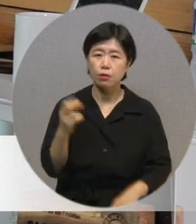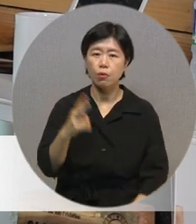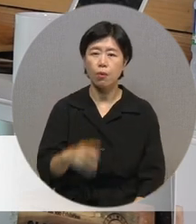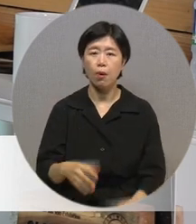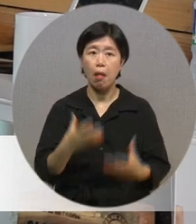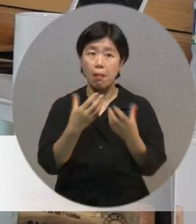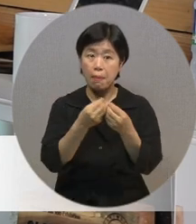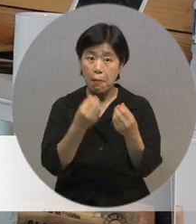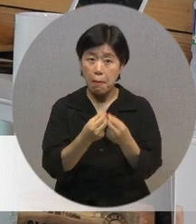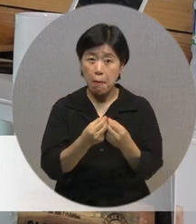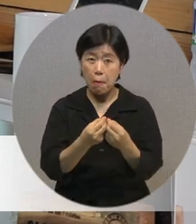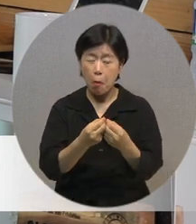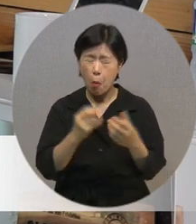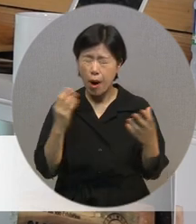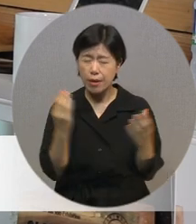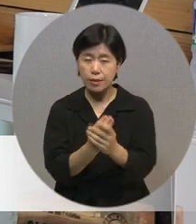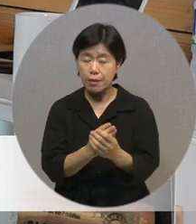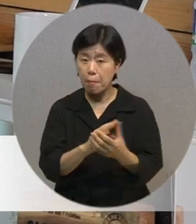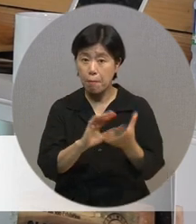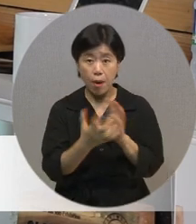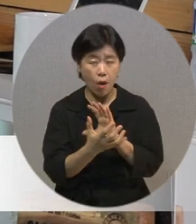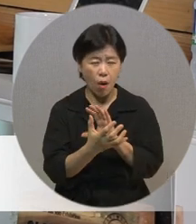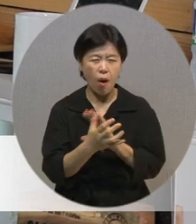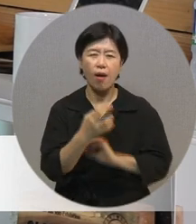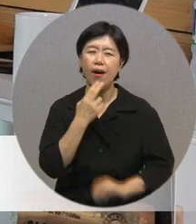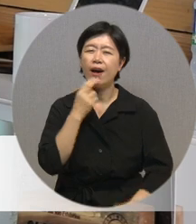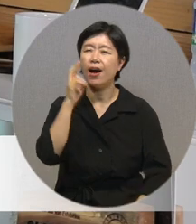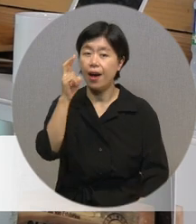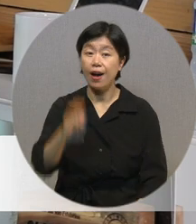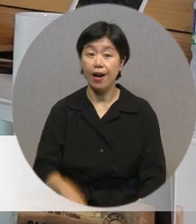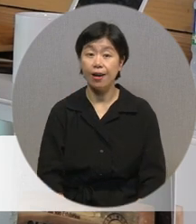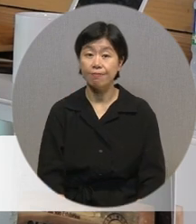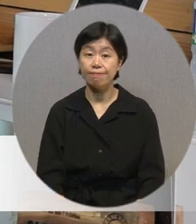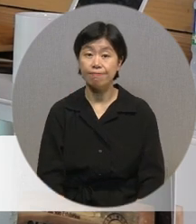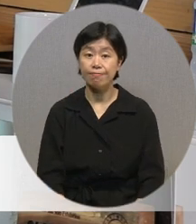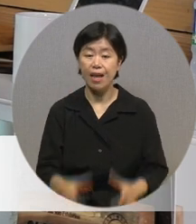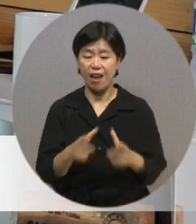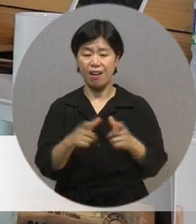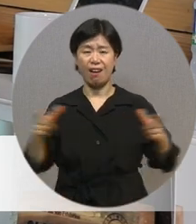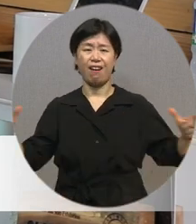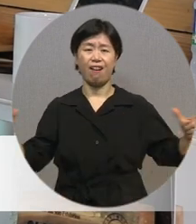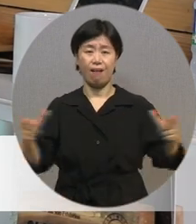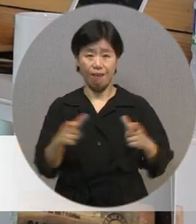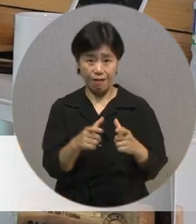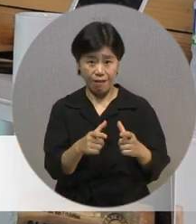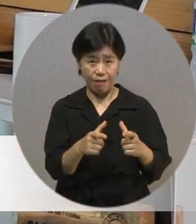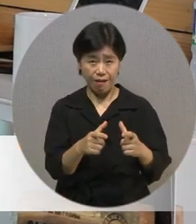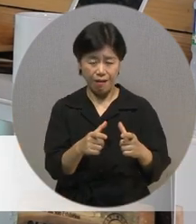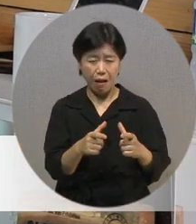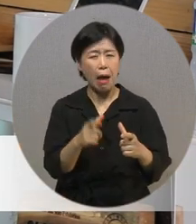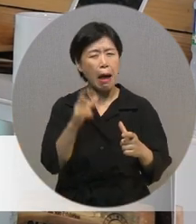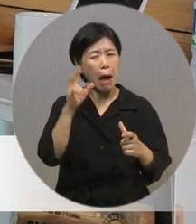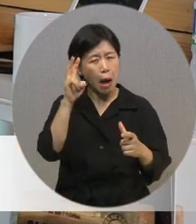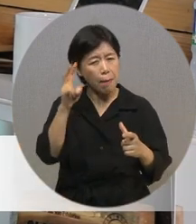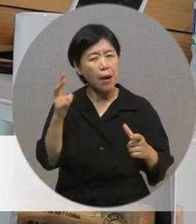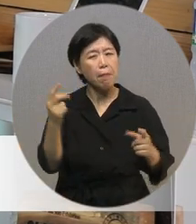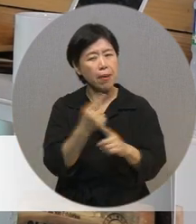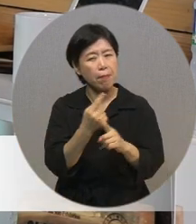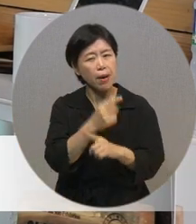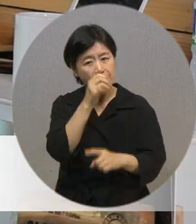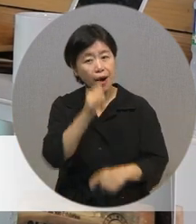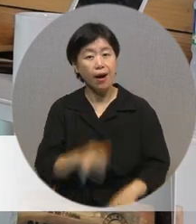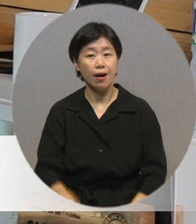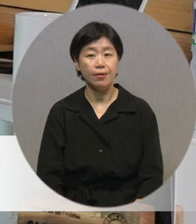크게 변화를 갖는다기보다는 좀 스케일 면에서 좀